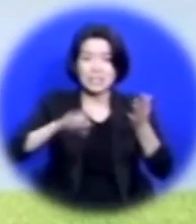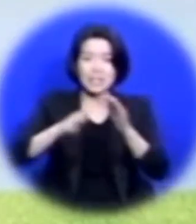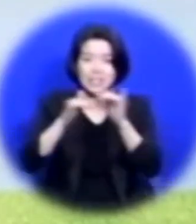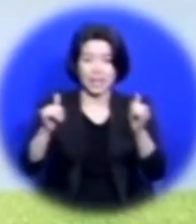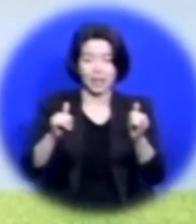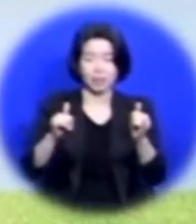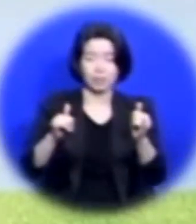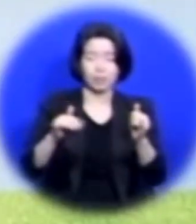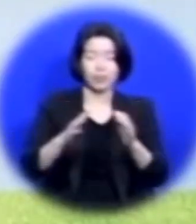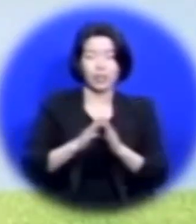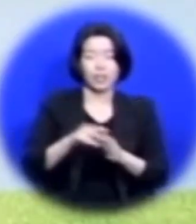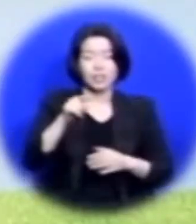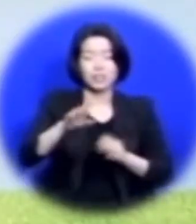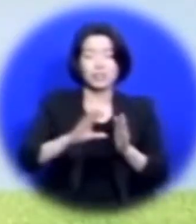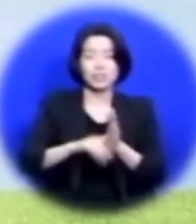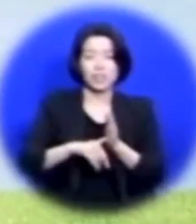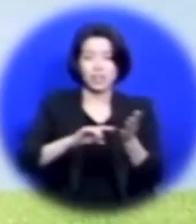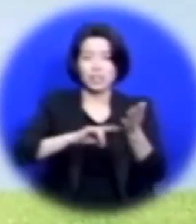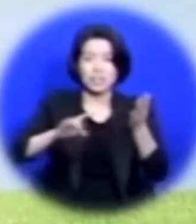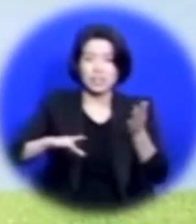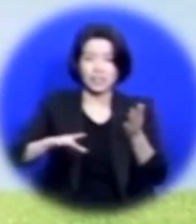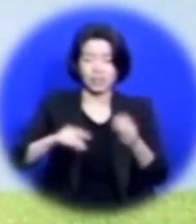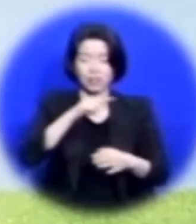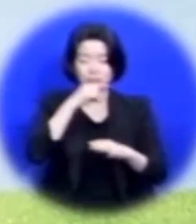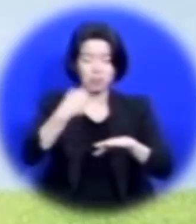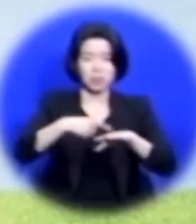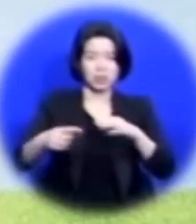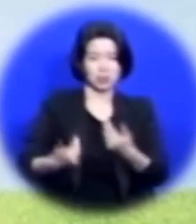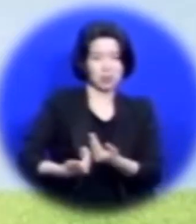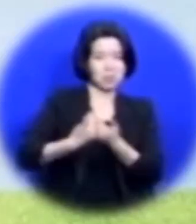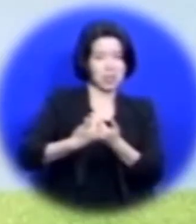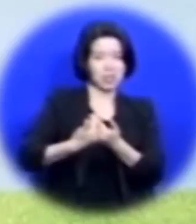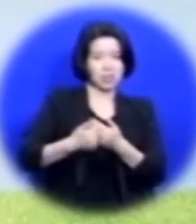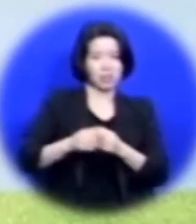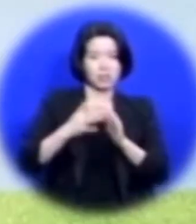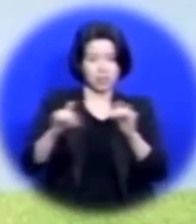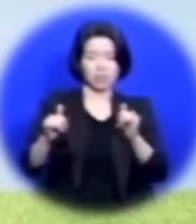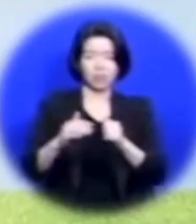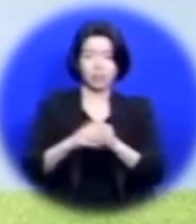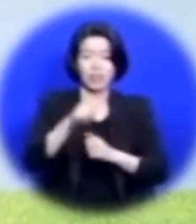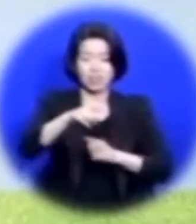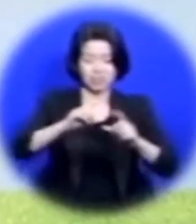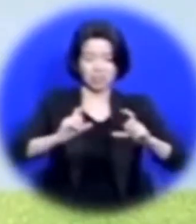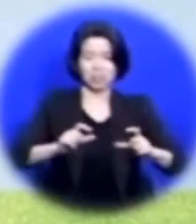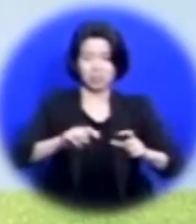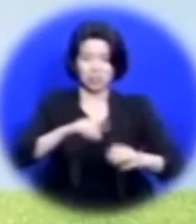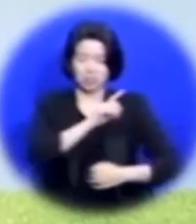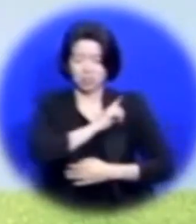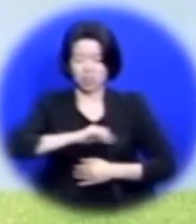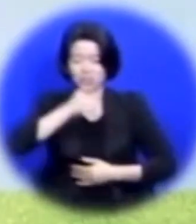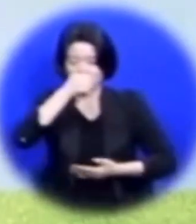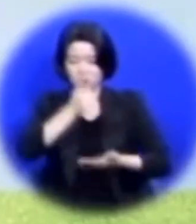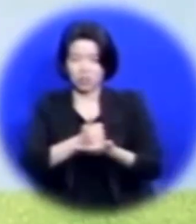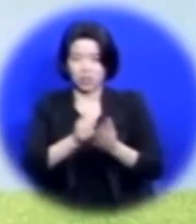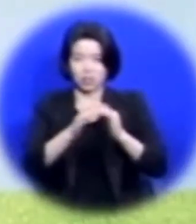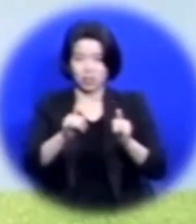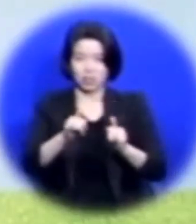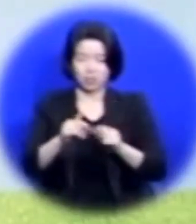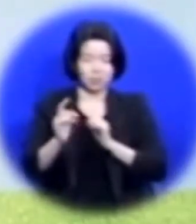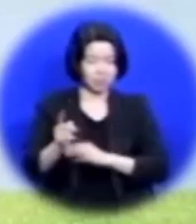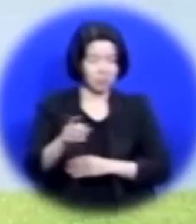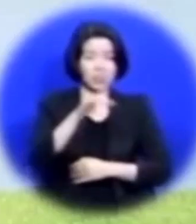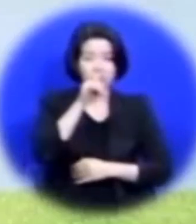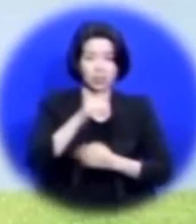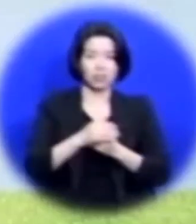그때 당시에 세리는 민족의 반역자 그 지역에서 가장 죄인 취급을 받는 사람